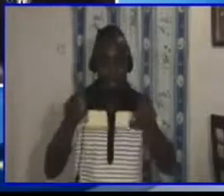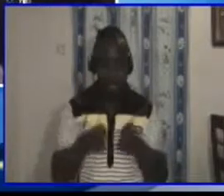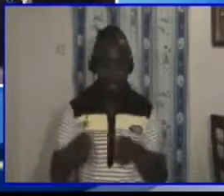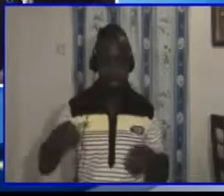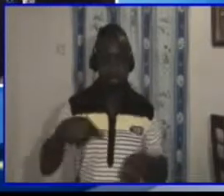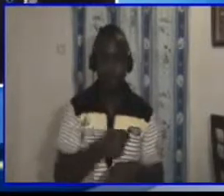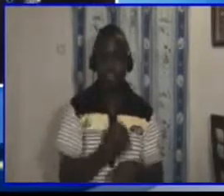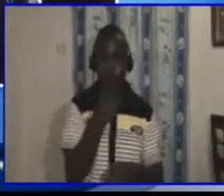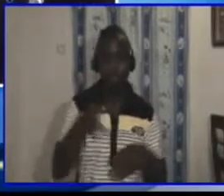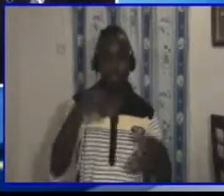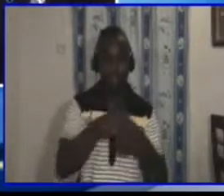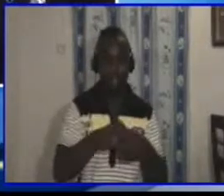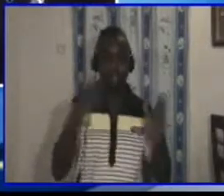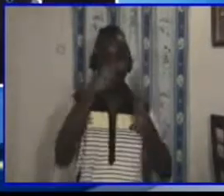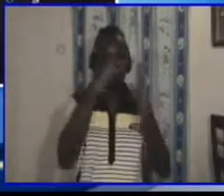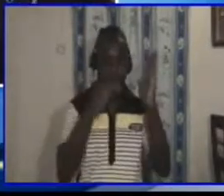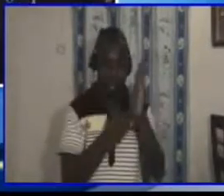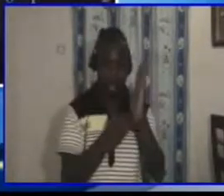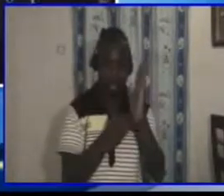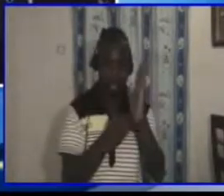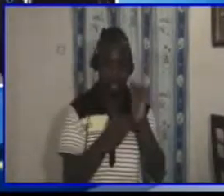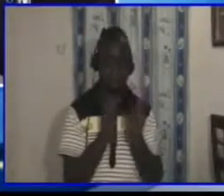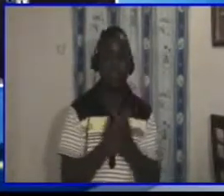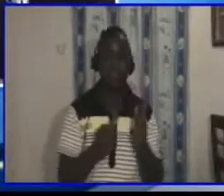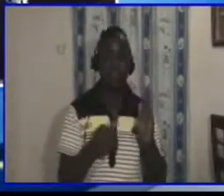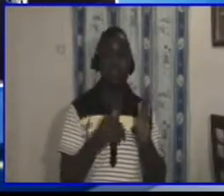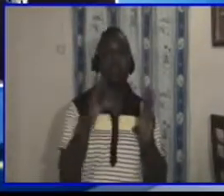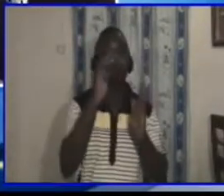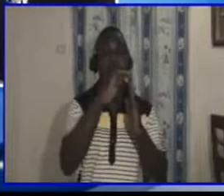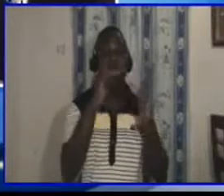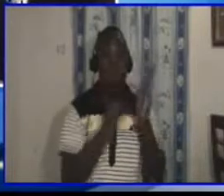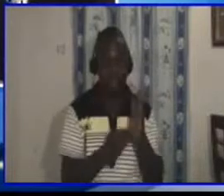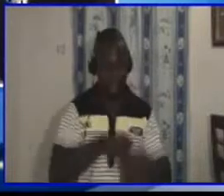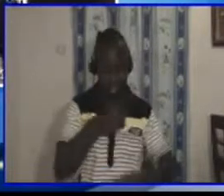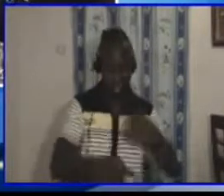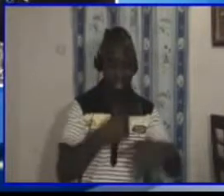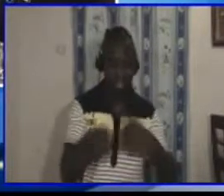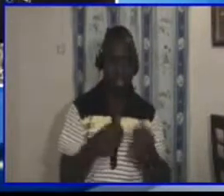c'è una certa descrizione nel vangelo di matteo